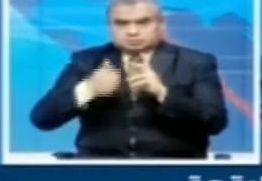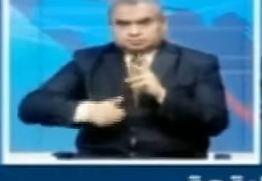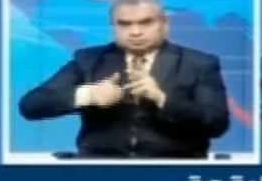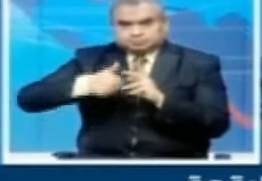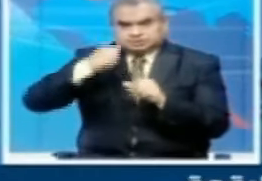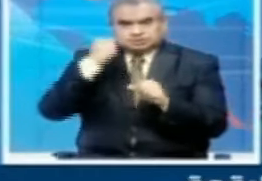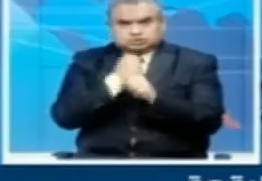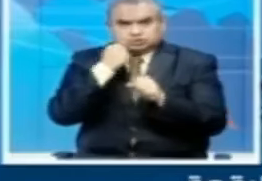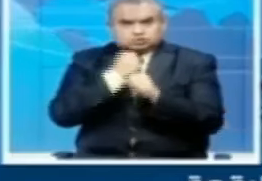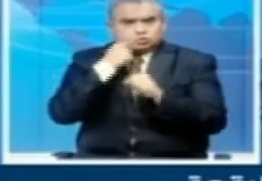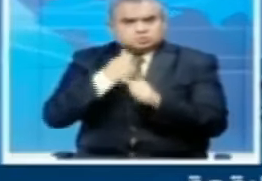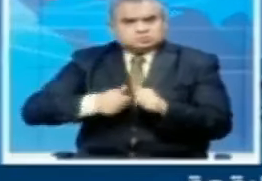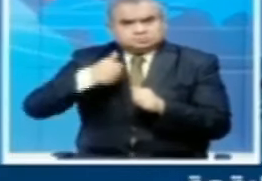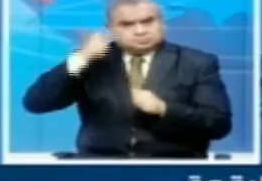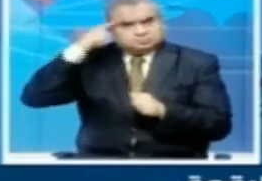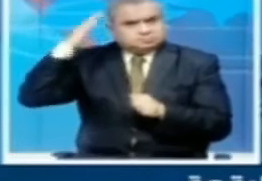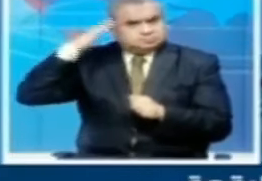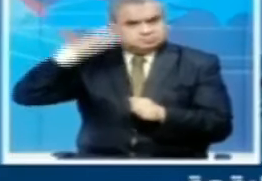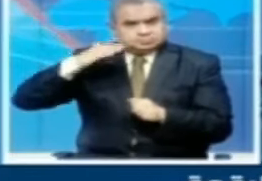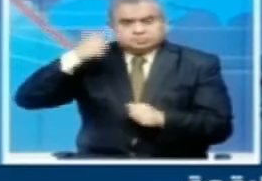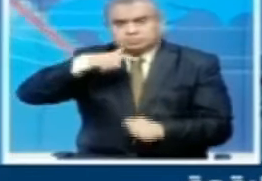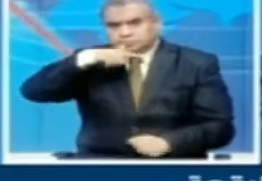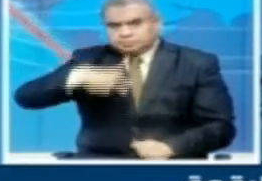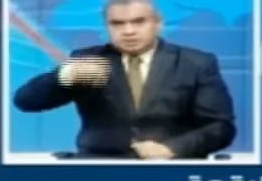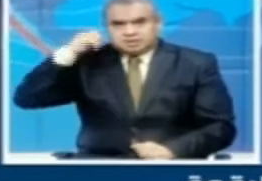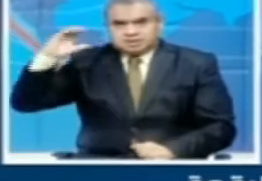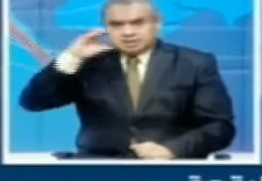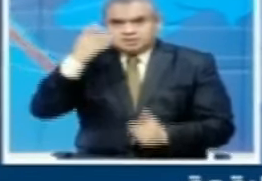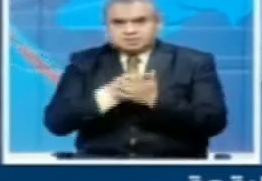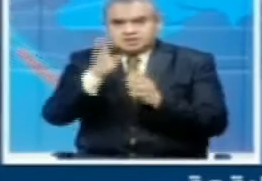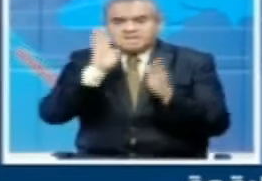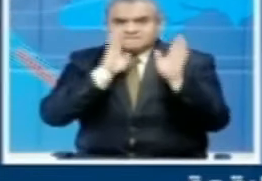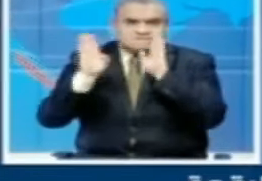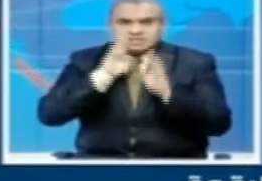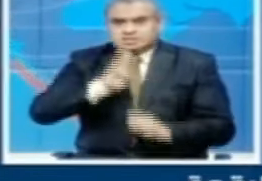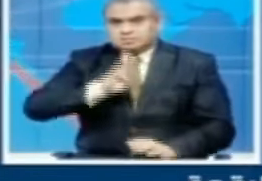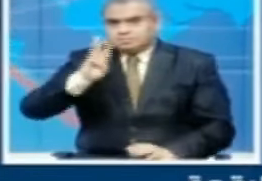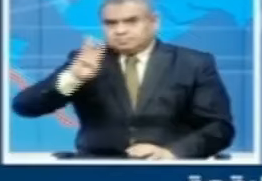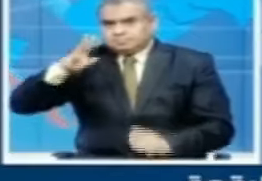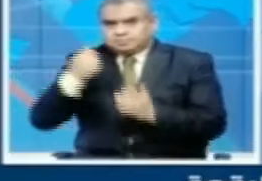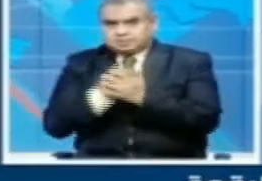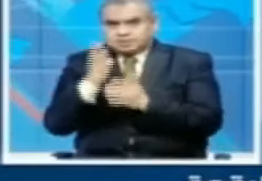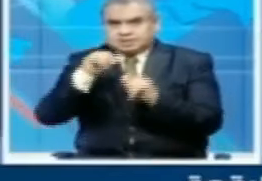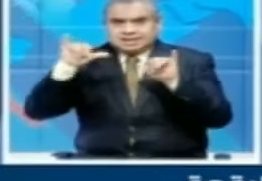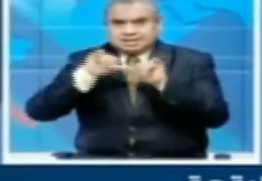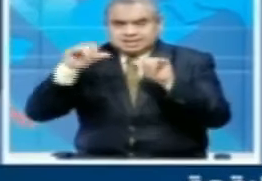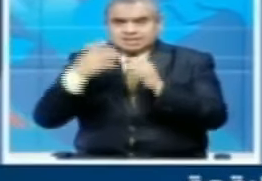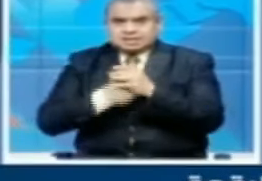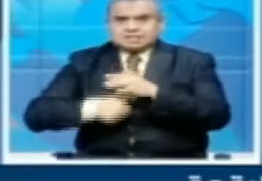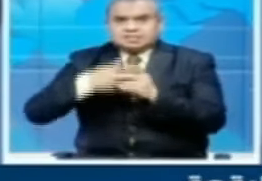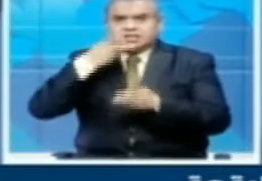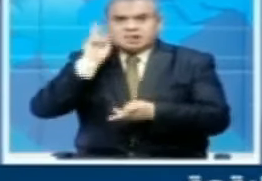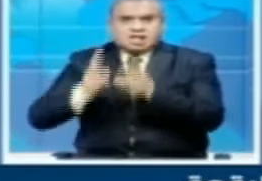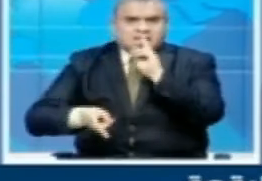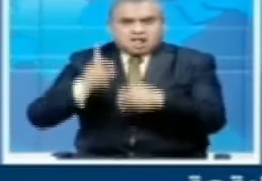المستحيل والحفاظ على مقدراته. وقال الرئيس السيسي في تدوينة على صفحته الرسمية على موقع التواصل الاجتماعي فيسبوك: